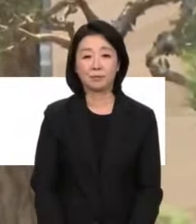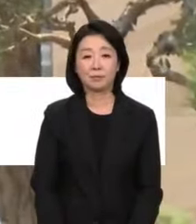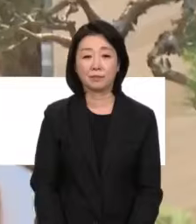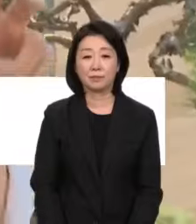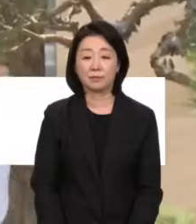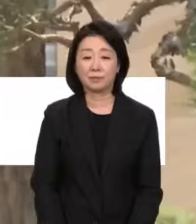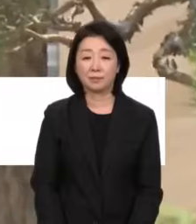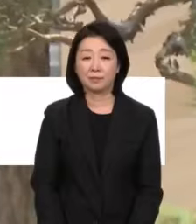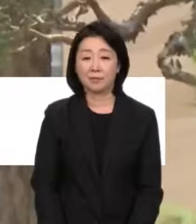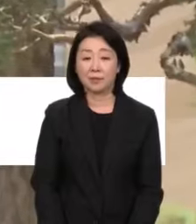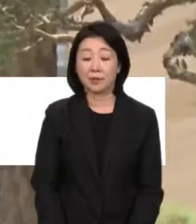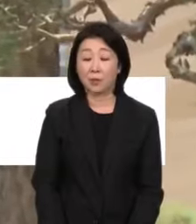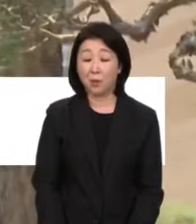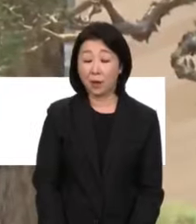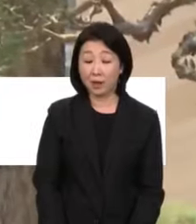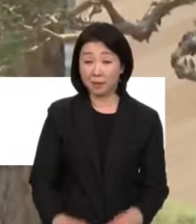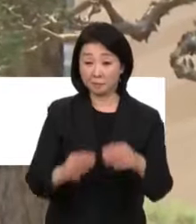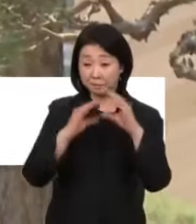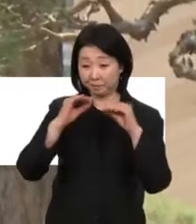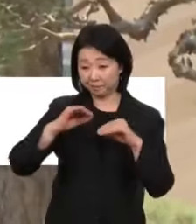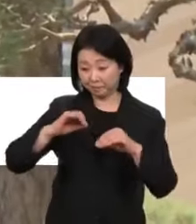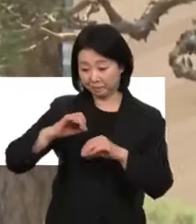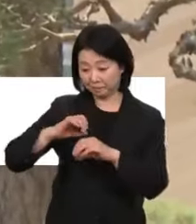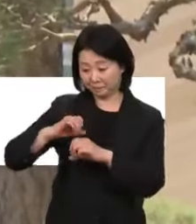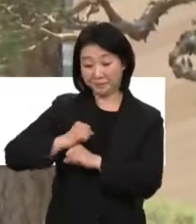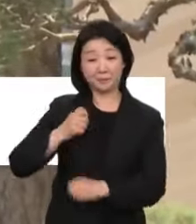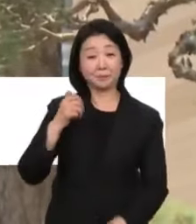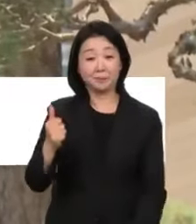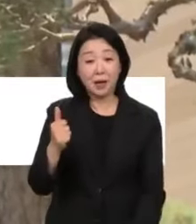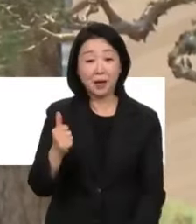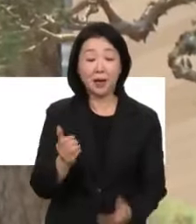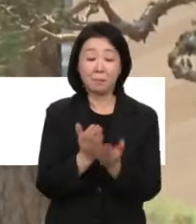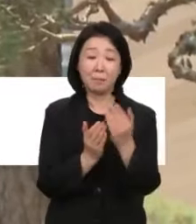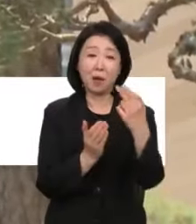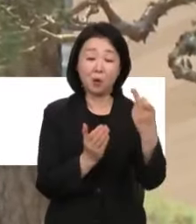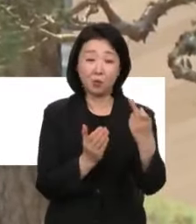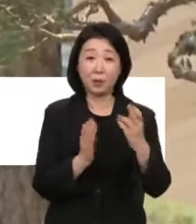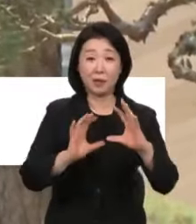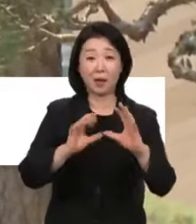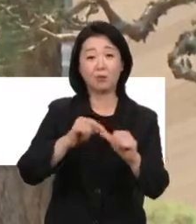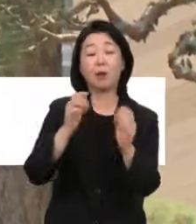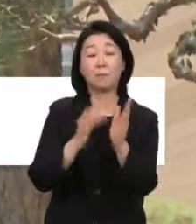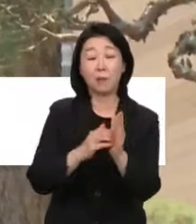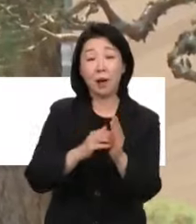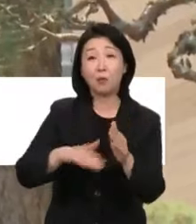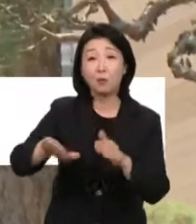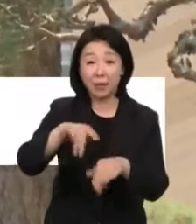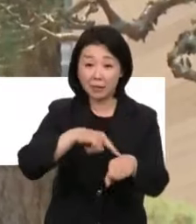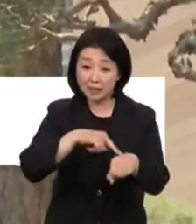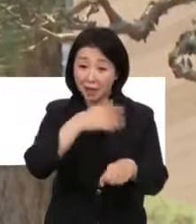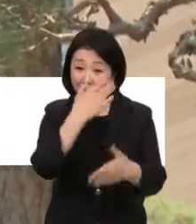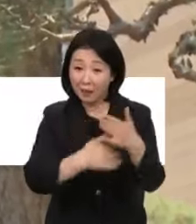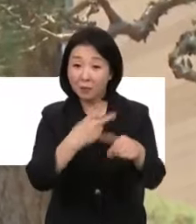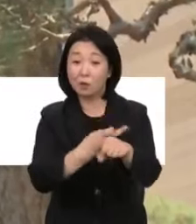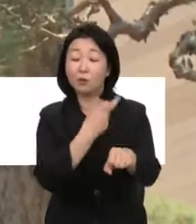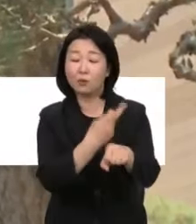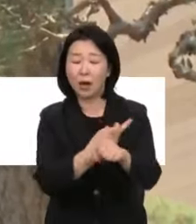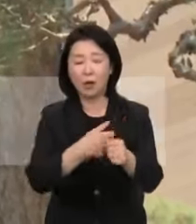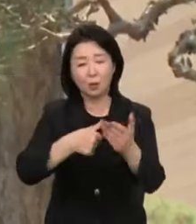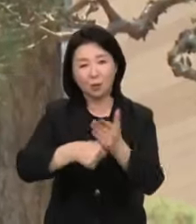중국에서 단 12척의 배로 나라를 구하셨습니다. 우리에게 12시간이 남아있지 않습니까? 투표장에